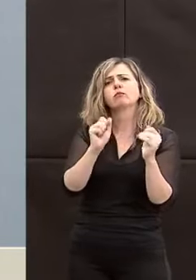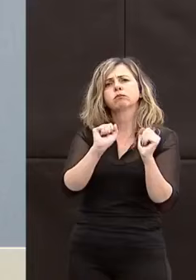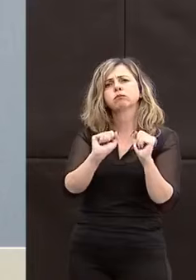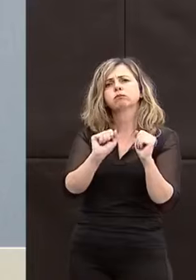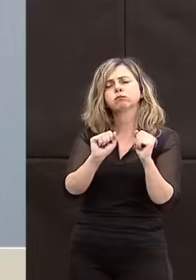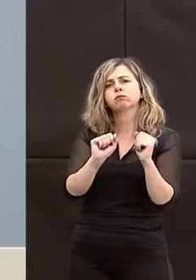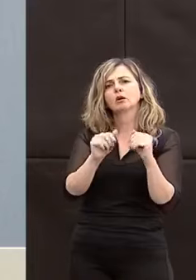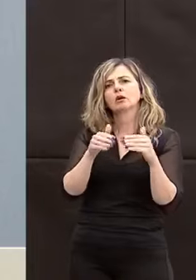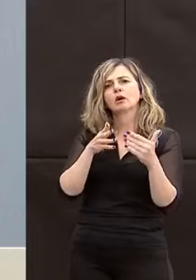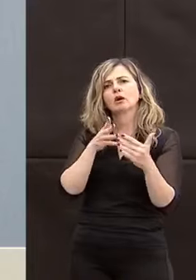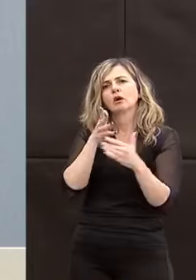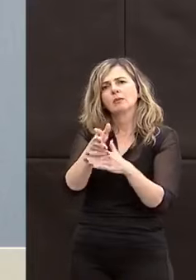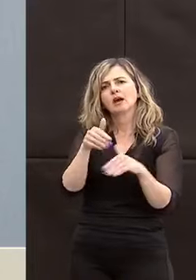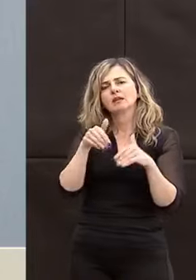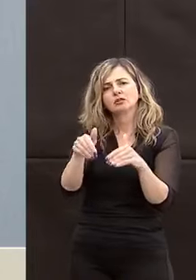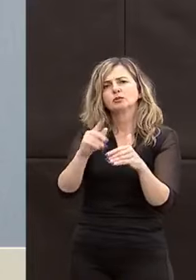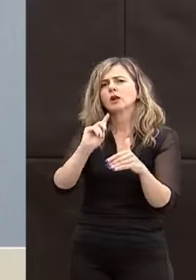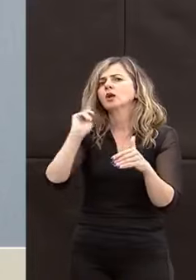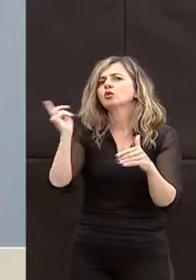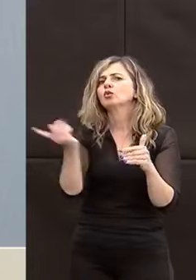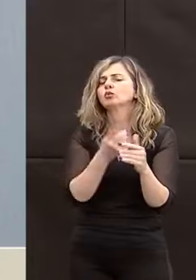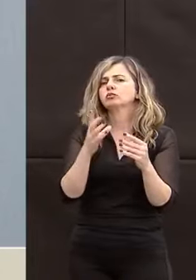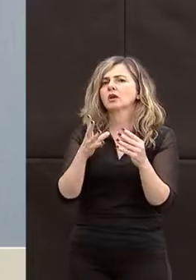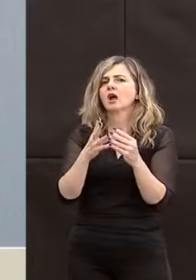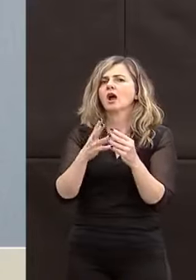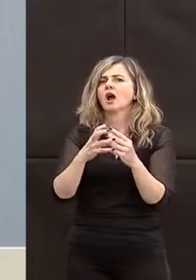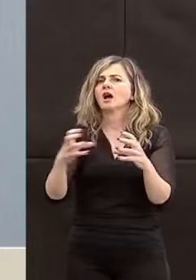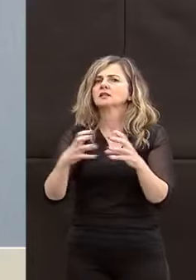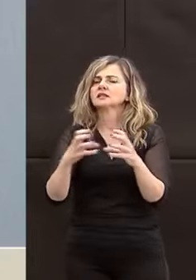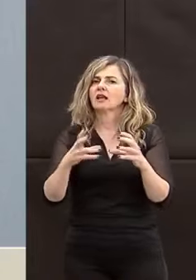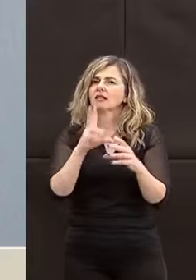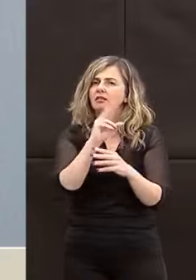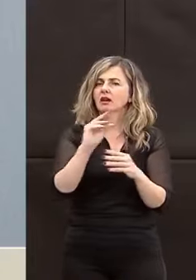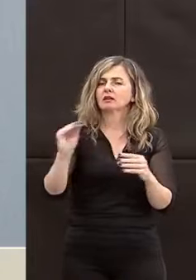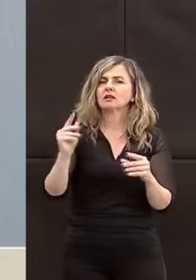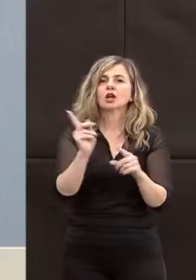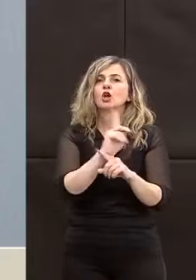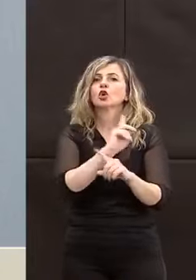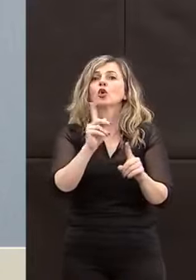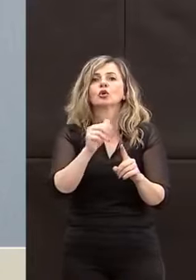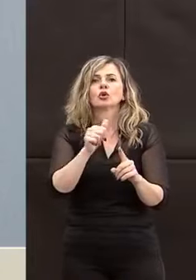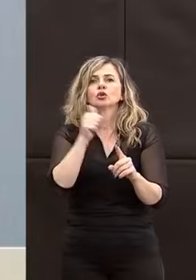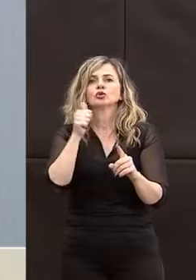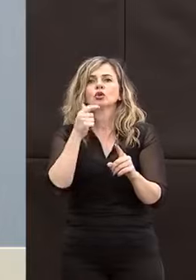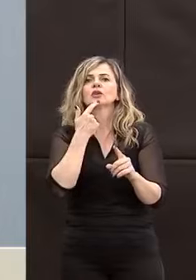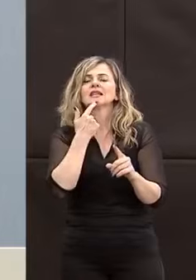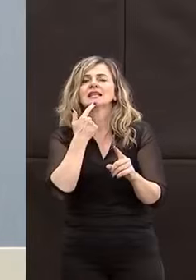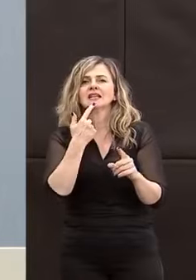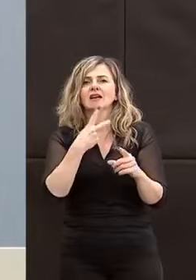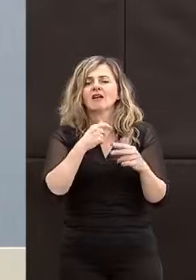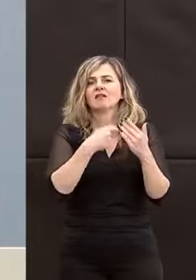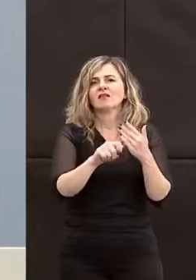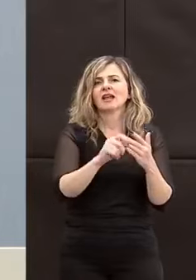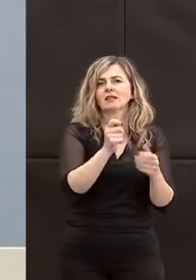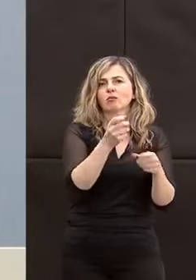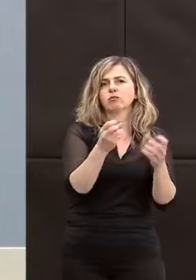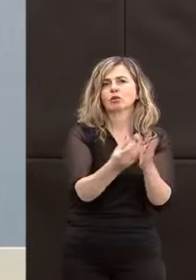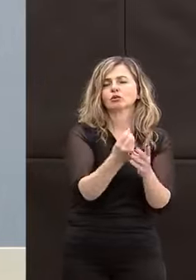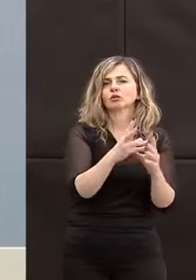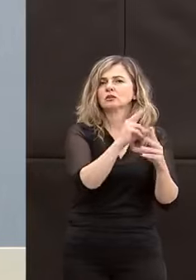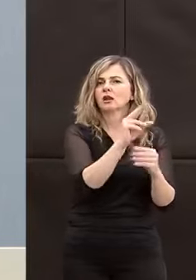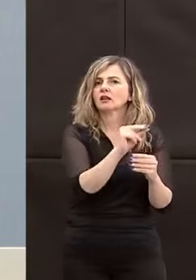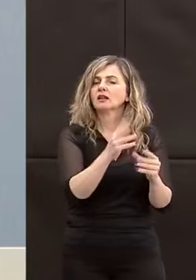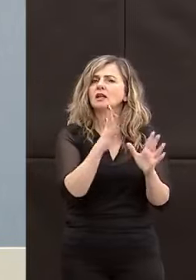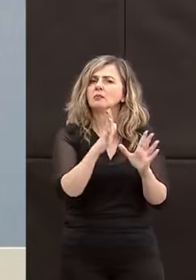partecipare tutte le aziende trentine non solo quelle che venderanno prodotti trentini ma anche quelle che venderanno altri prodotti